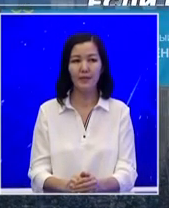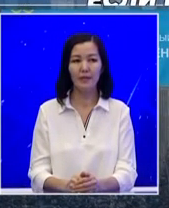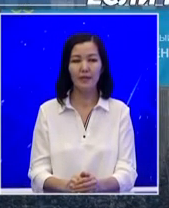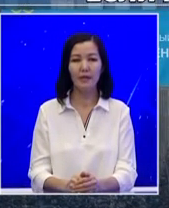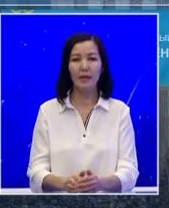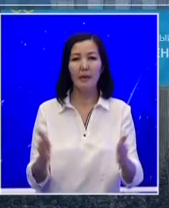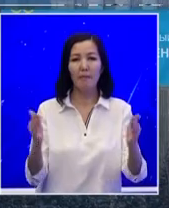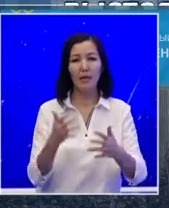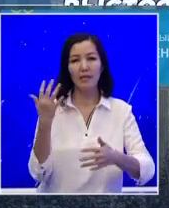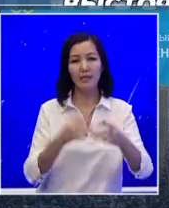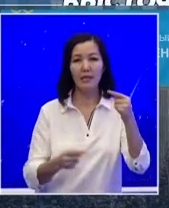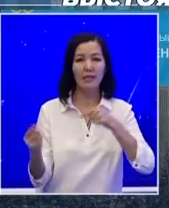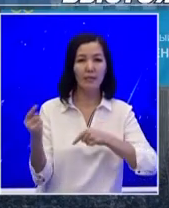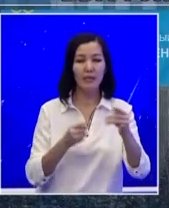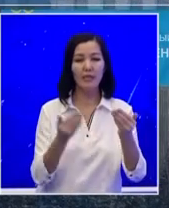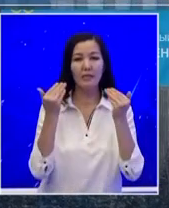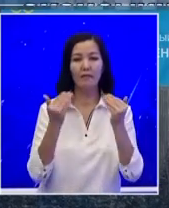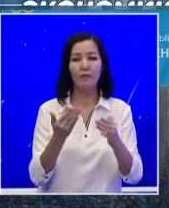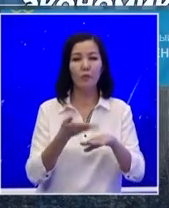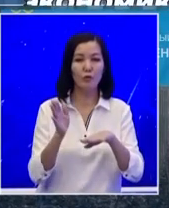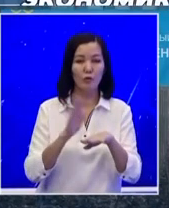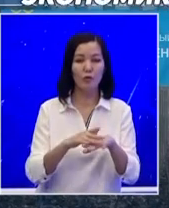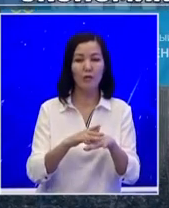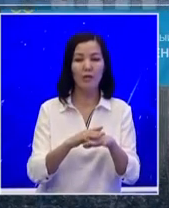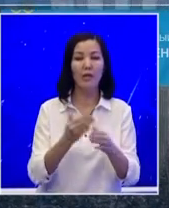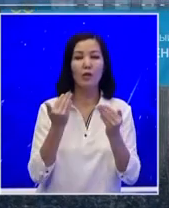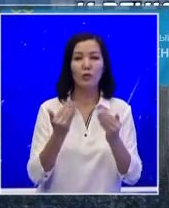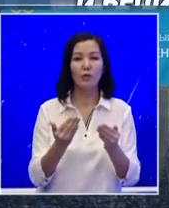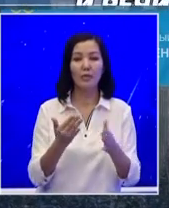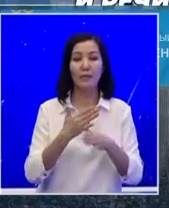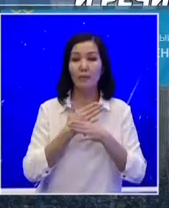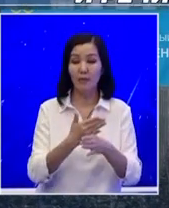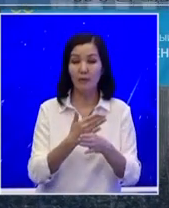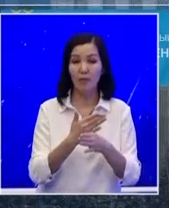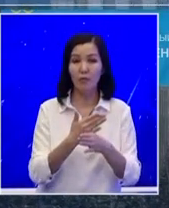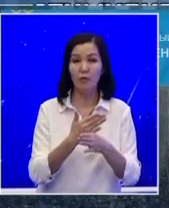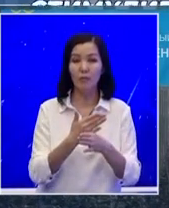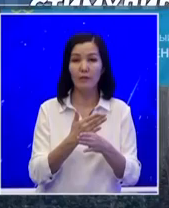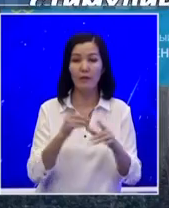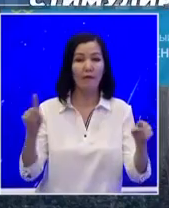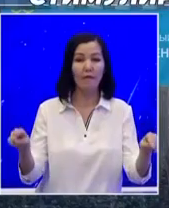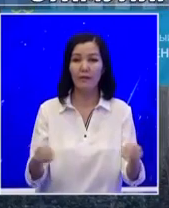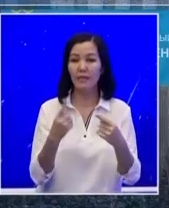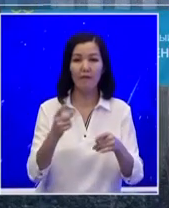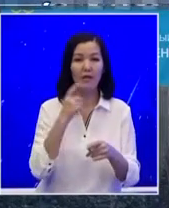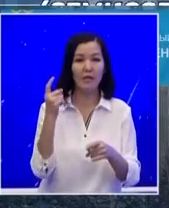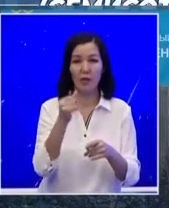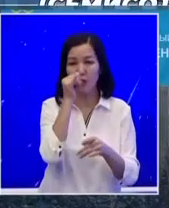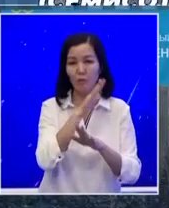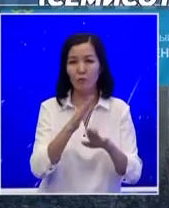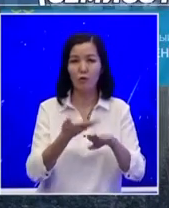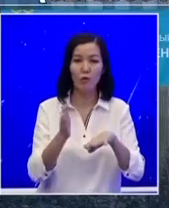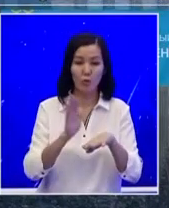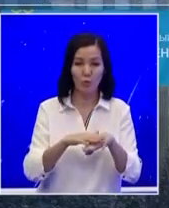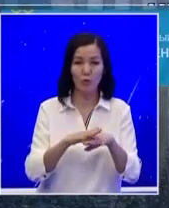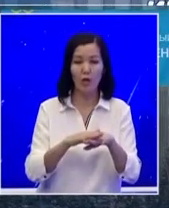Малый и средний бизнес сегодня находится в сложном положении. Если мы не поможем ему выстоять, о восстановлении экономики страны не может быть и